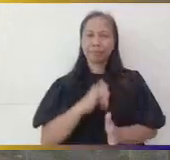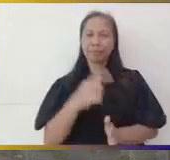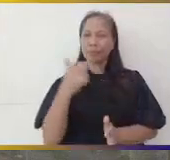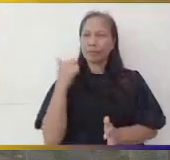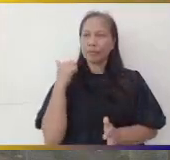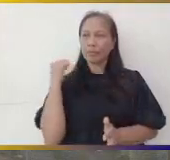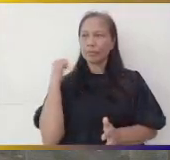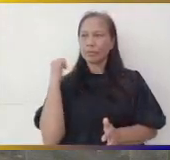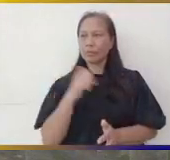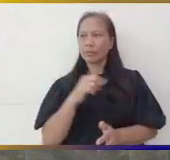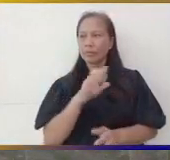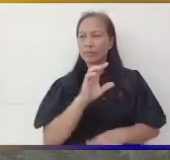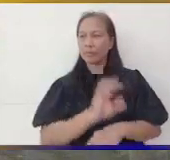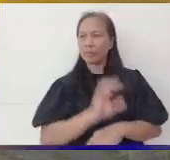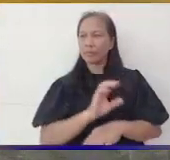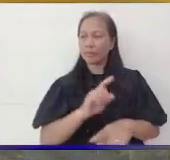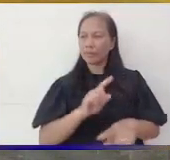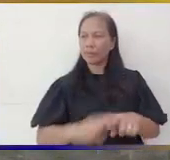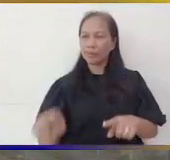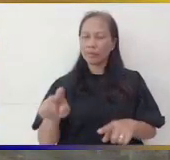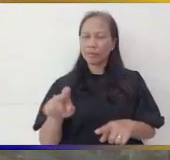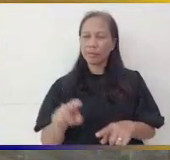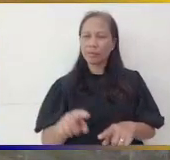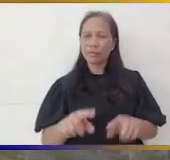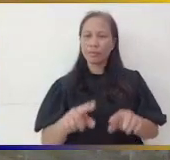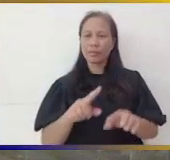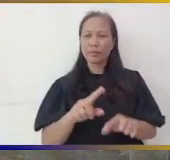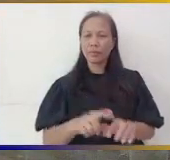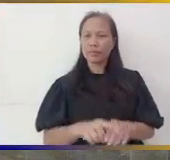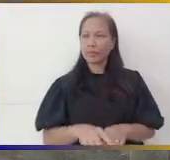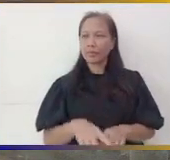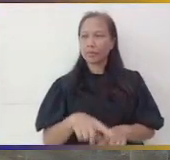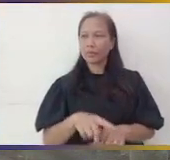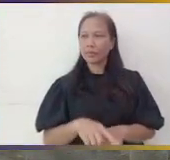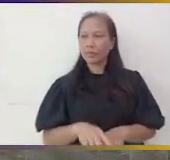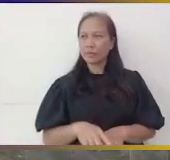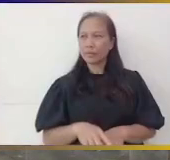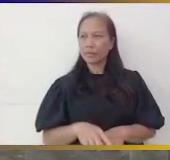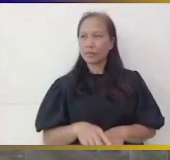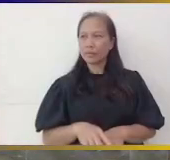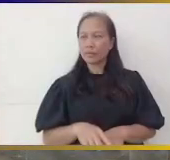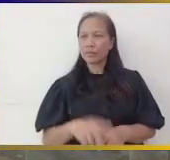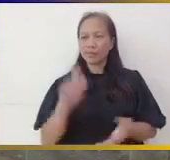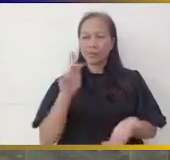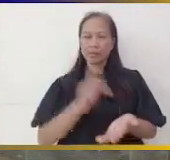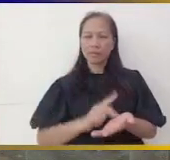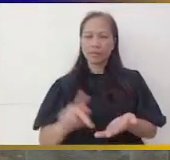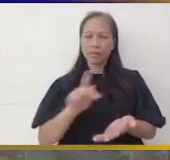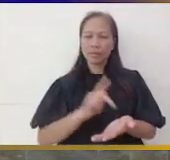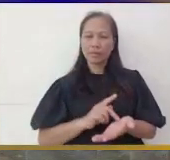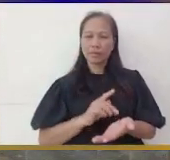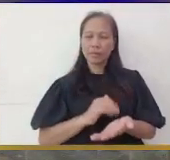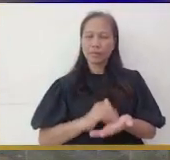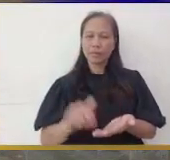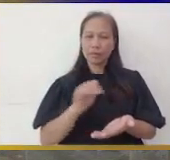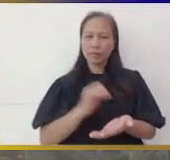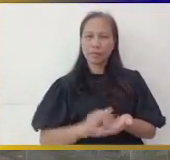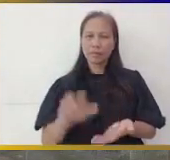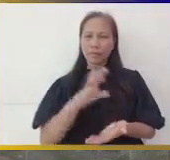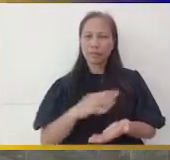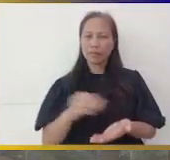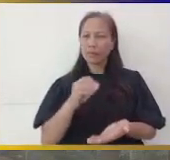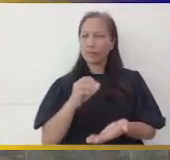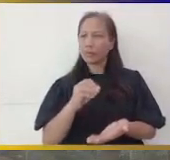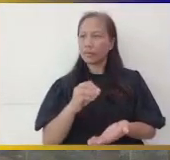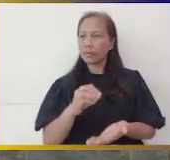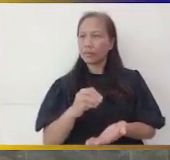ma-pressure but the solidity of faith and doctrine and the practice ay nanduduon pa rin lalo na